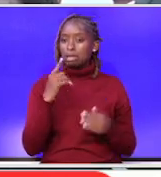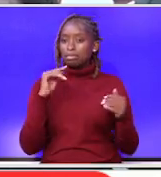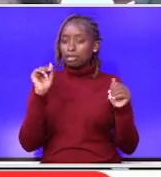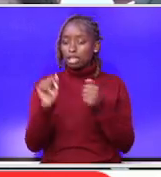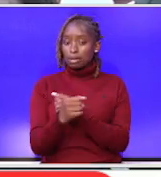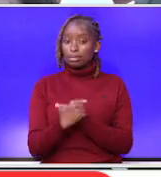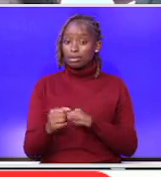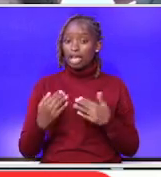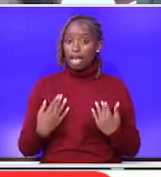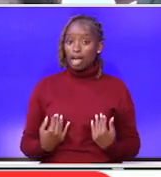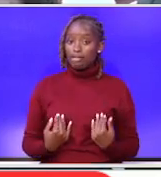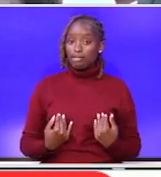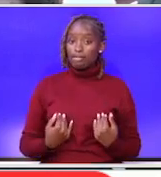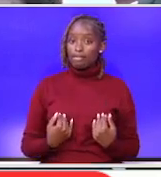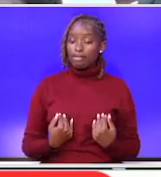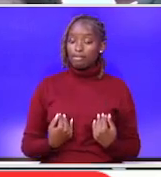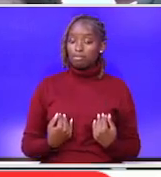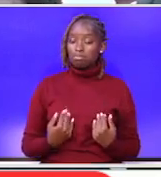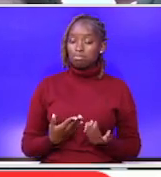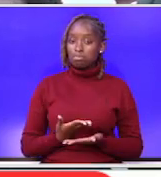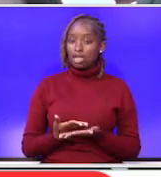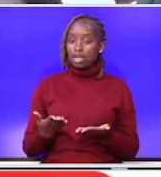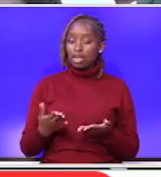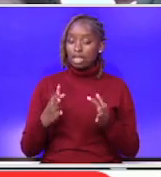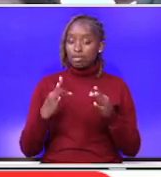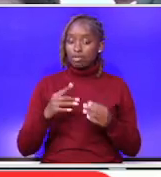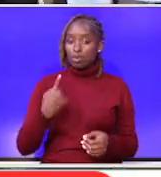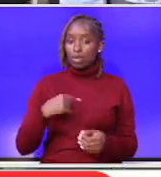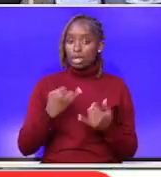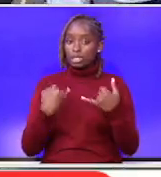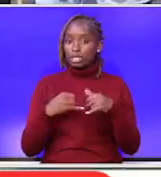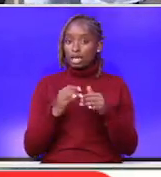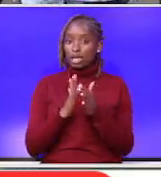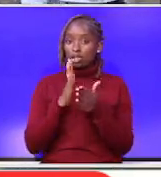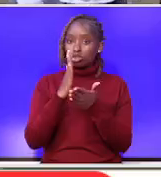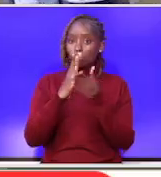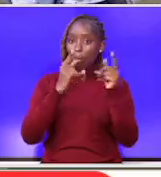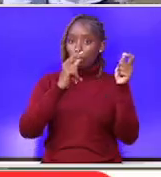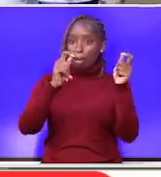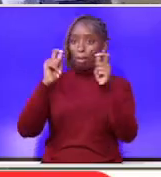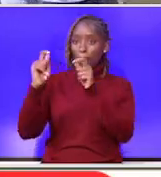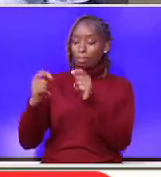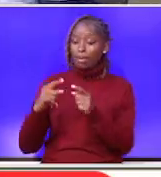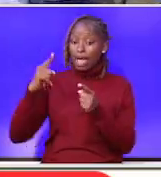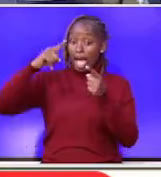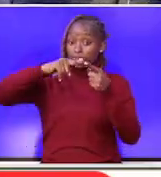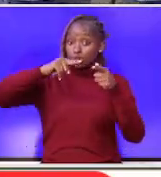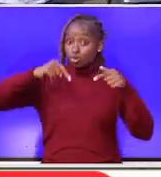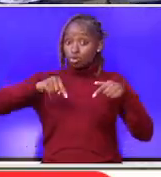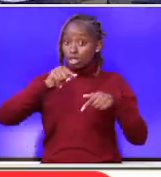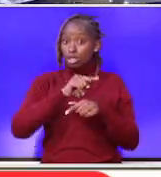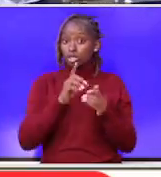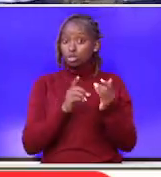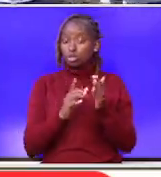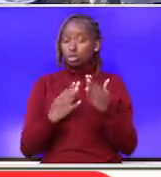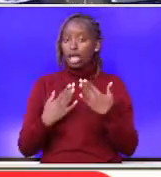progress on this engagement if we are both demonstrate. Kufikia leo, madaktari wahitimu